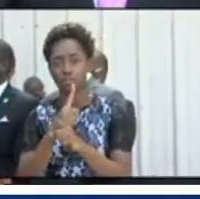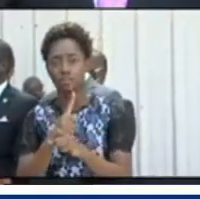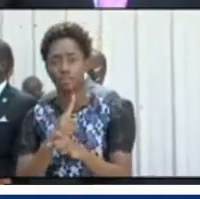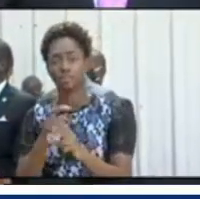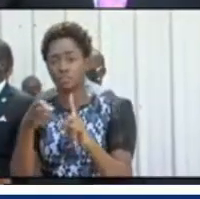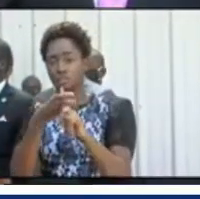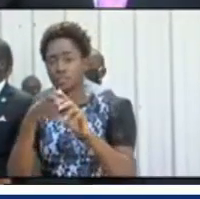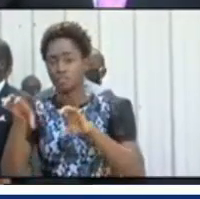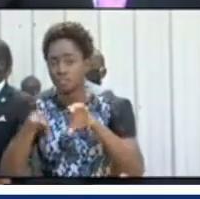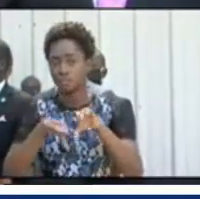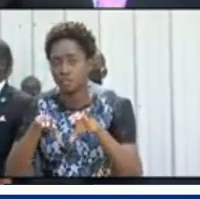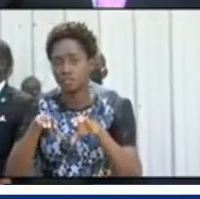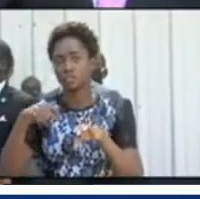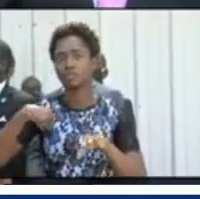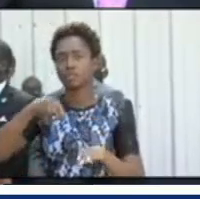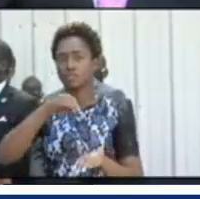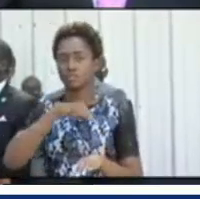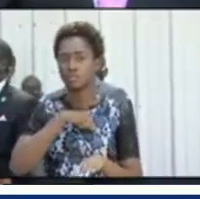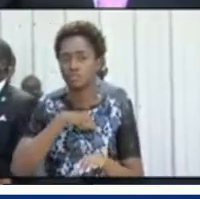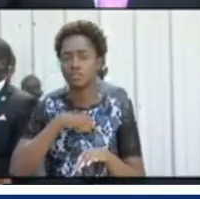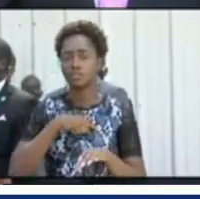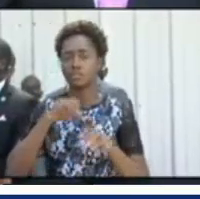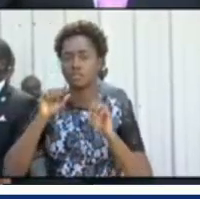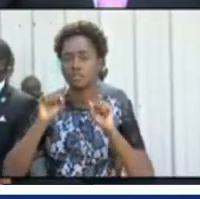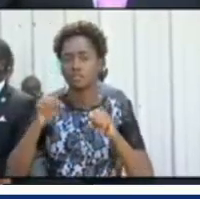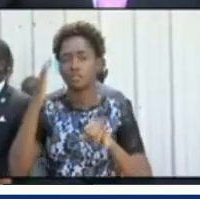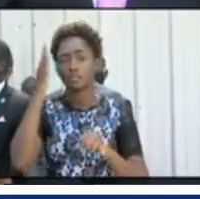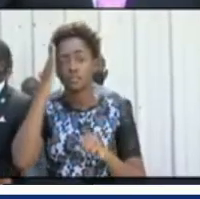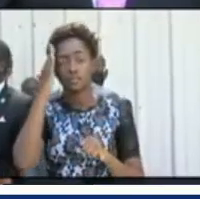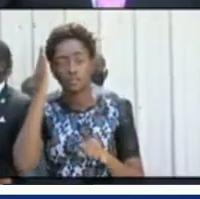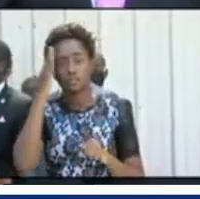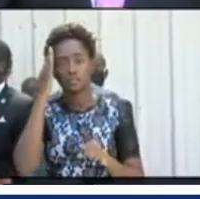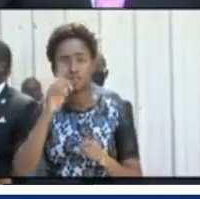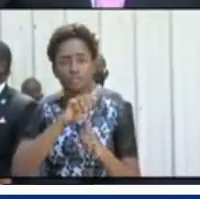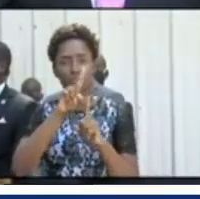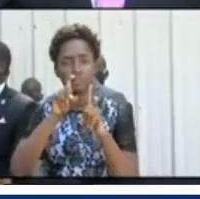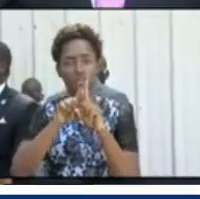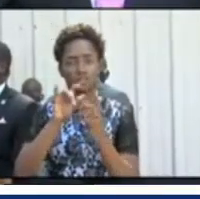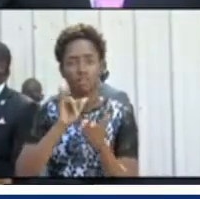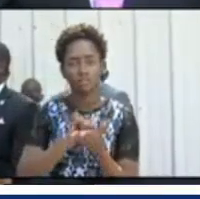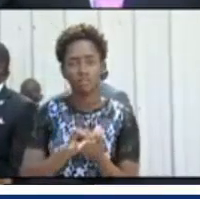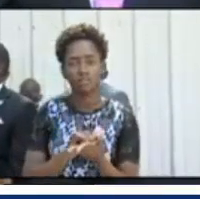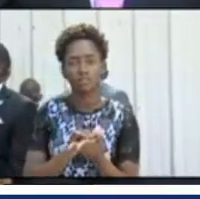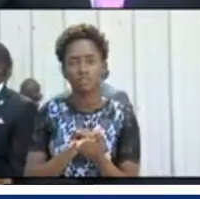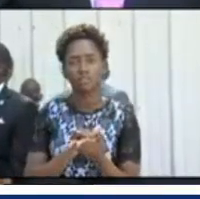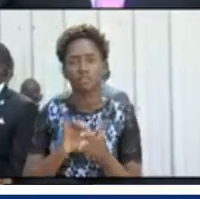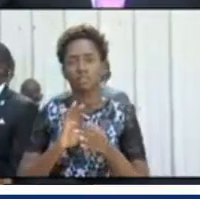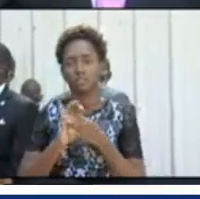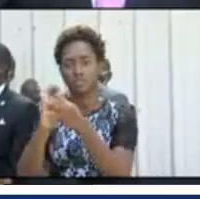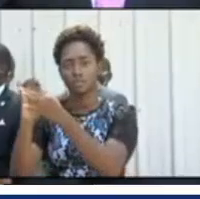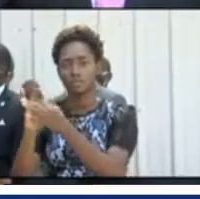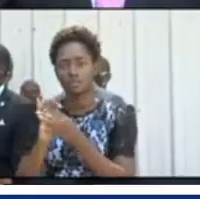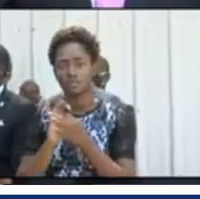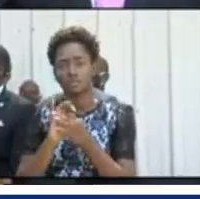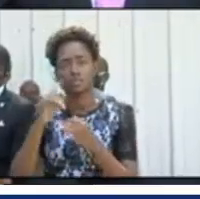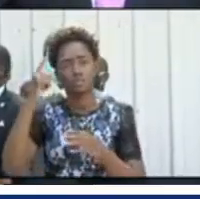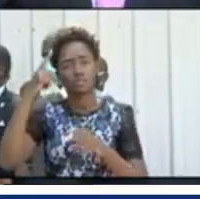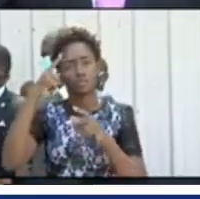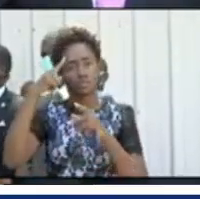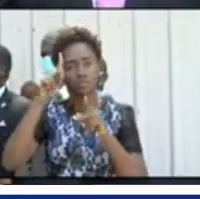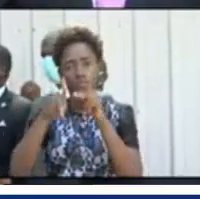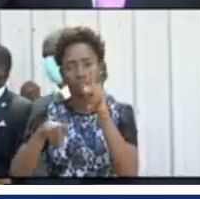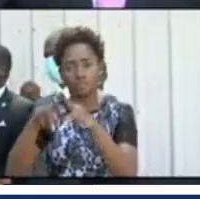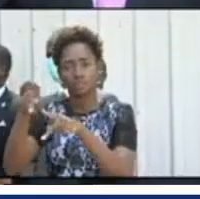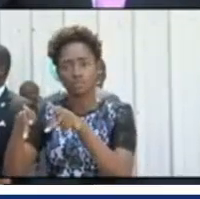que kidnapping en fait nous-mêmes nous capables connaître et là ça collaboration population